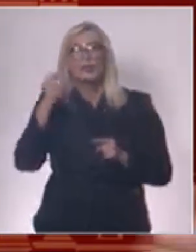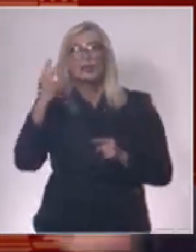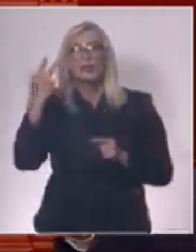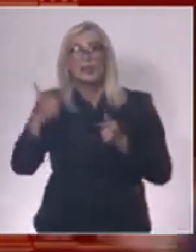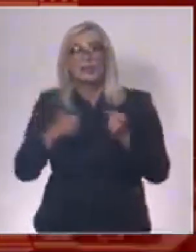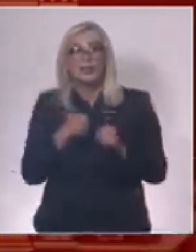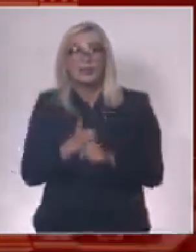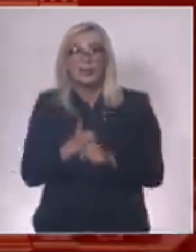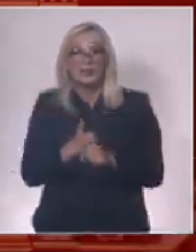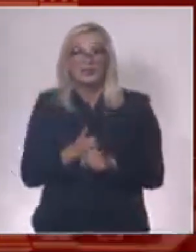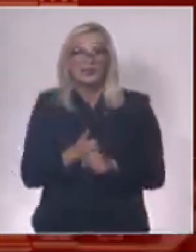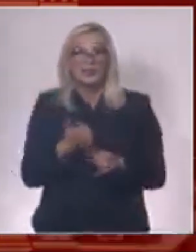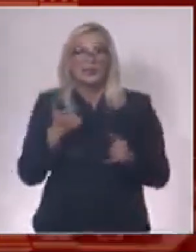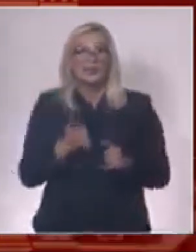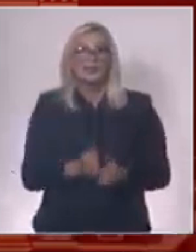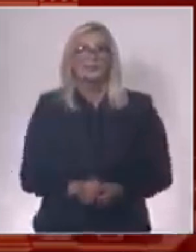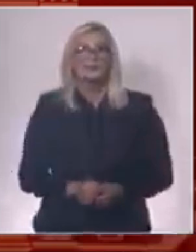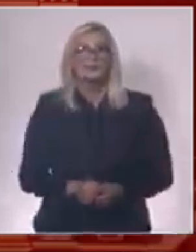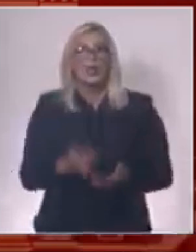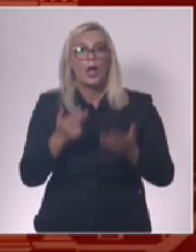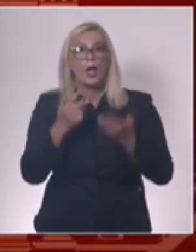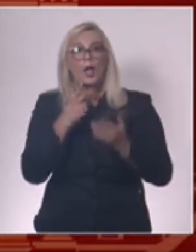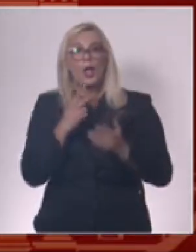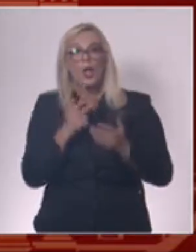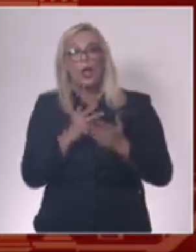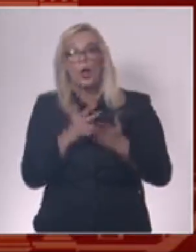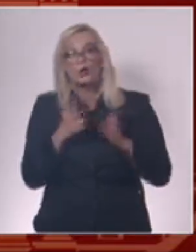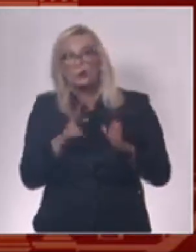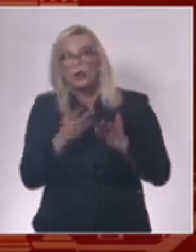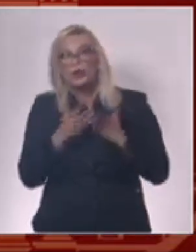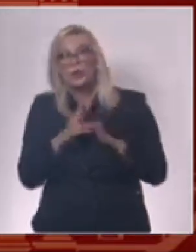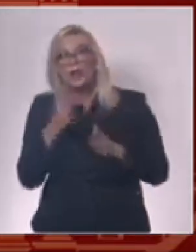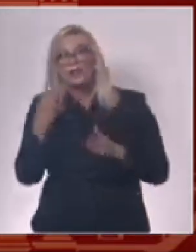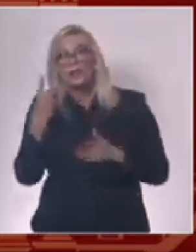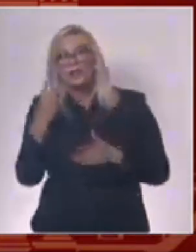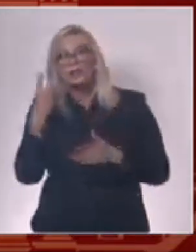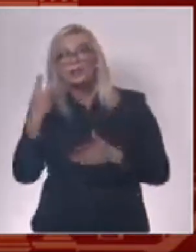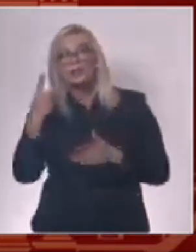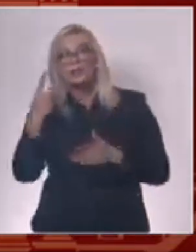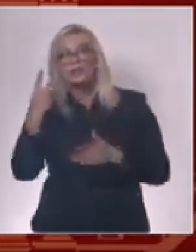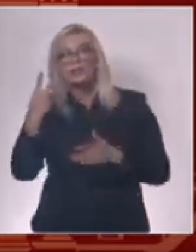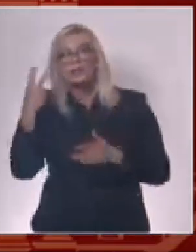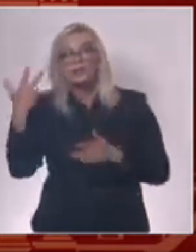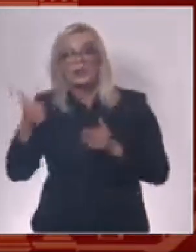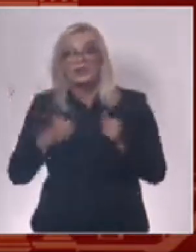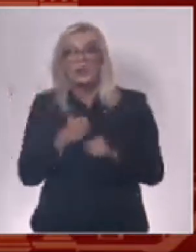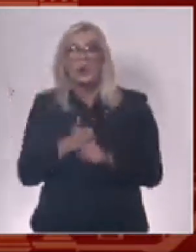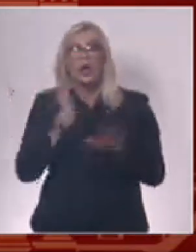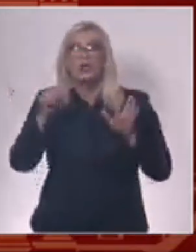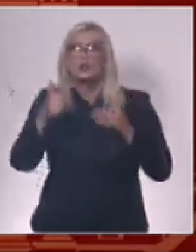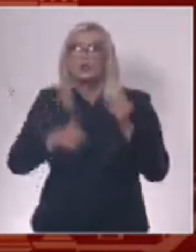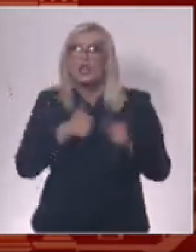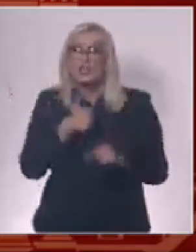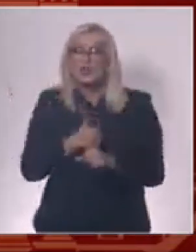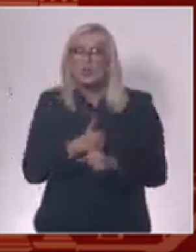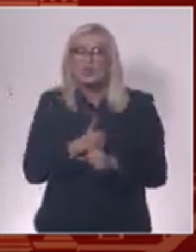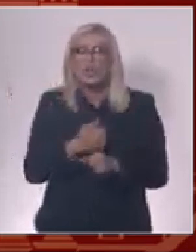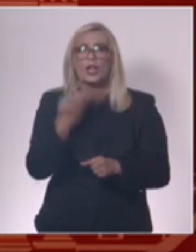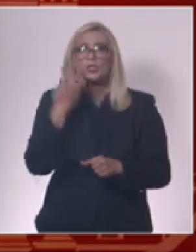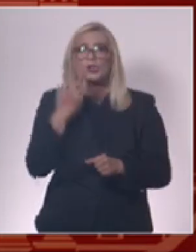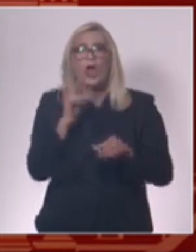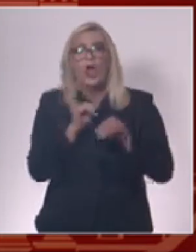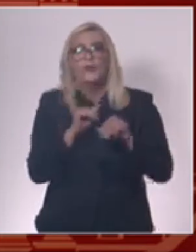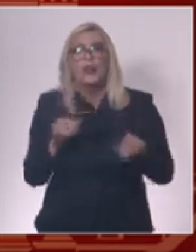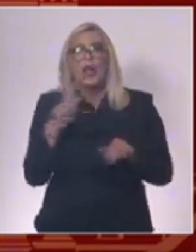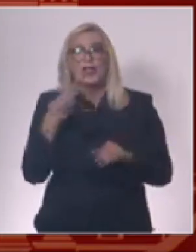31.12.2023, еве 24-та ќе тргнем. 18-та, 19-та, 20-та, 21-та, 22-та, 23-та. 6 години, 4 милиарди